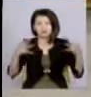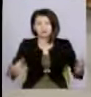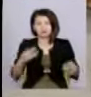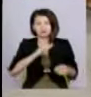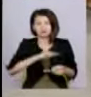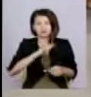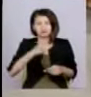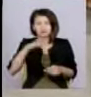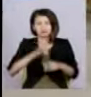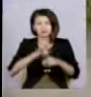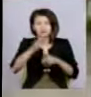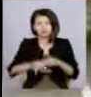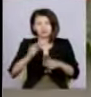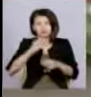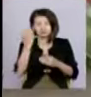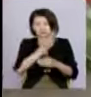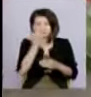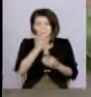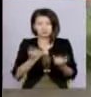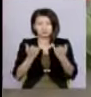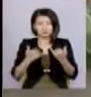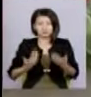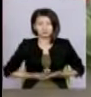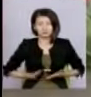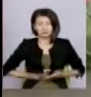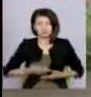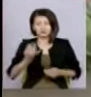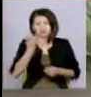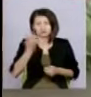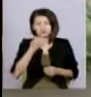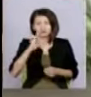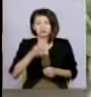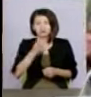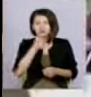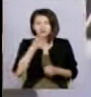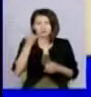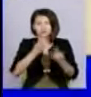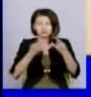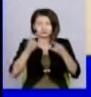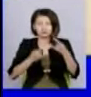телевидении. Ее передачи сегодня вызывают живой интерес у телезрителей.